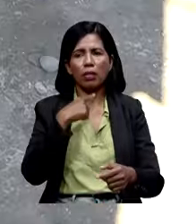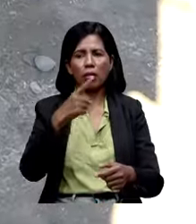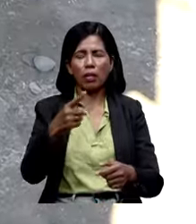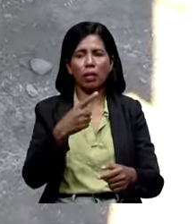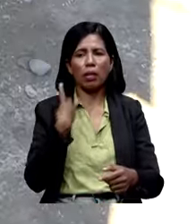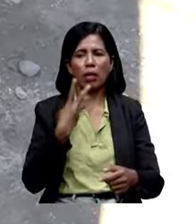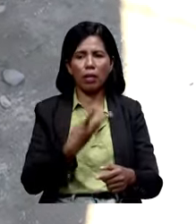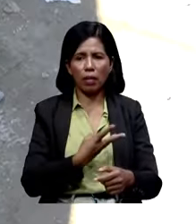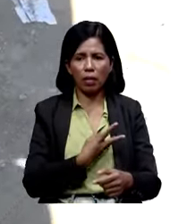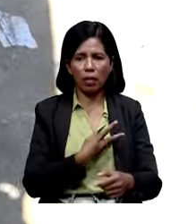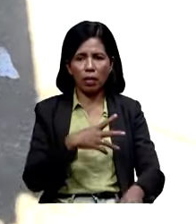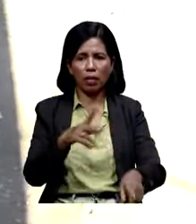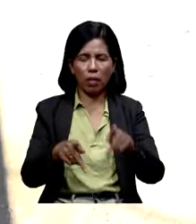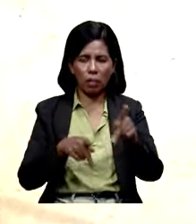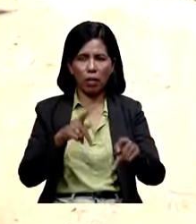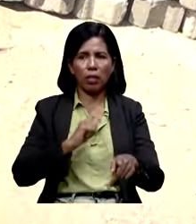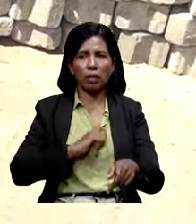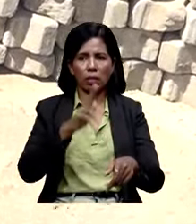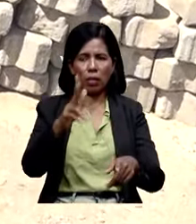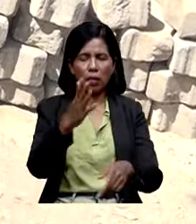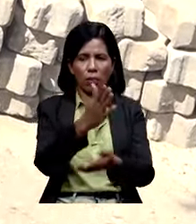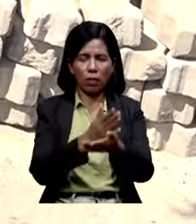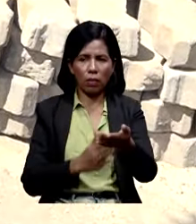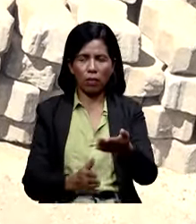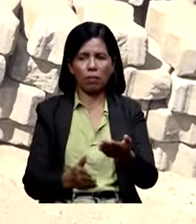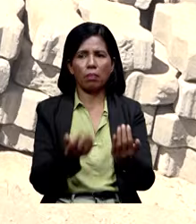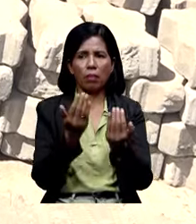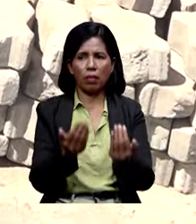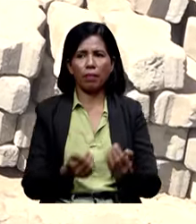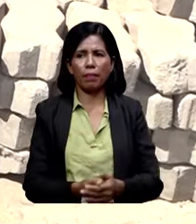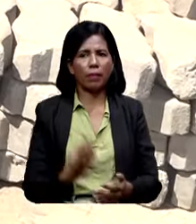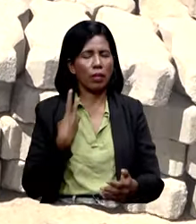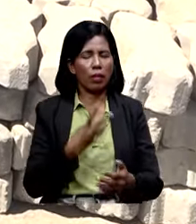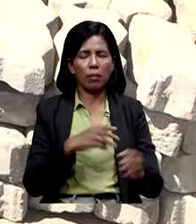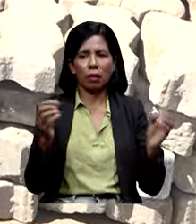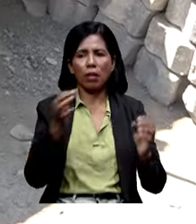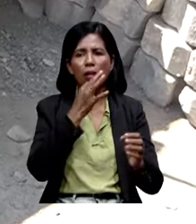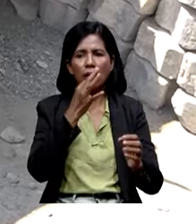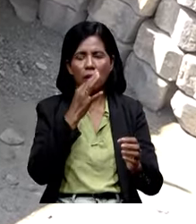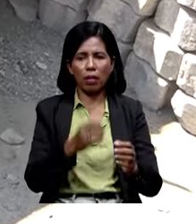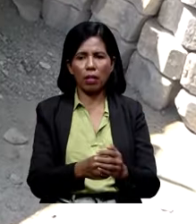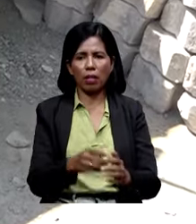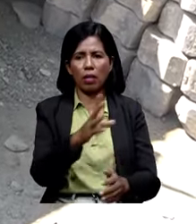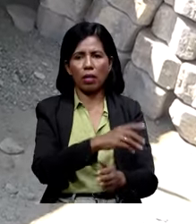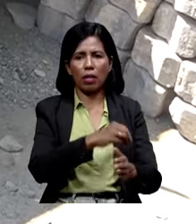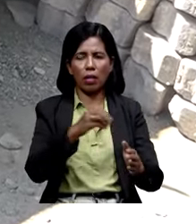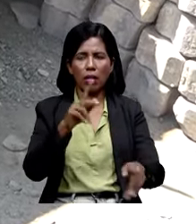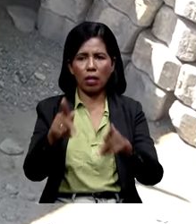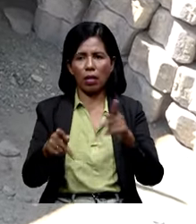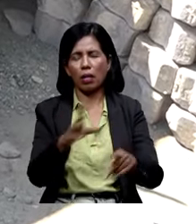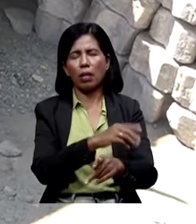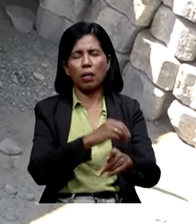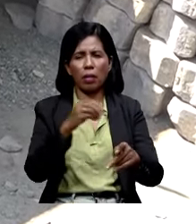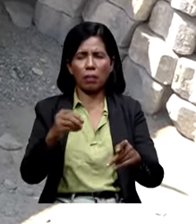dia na ami popo betas tolu ne ami ku abateto ami bela lahan mas amle se ne lulik ne se ema ruin ran